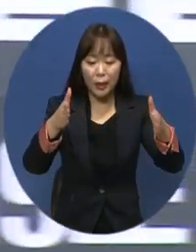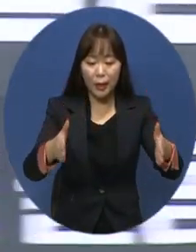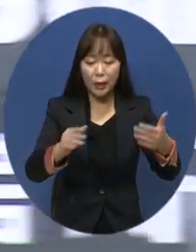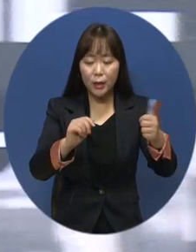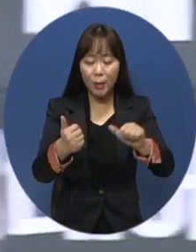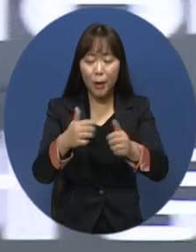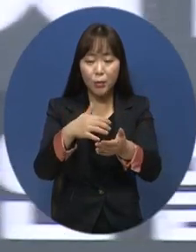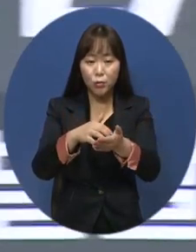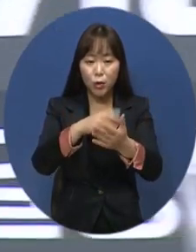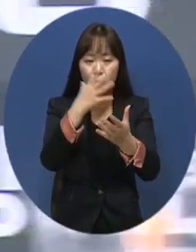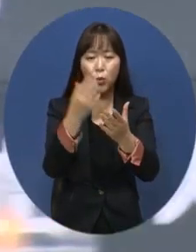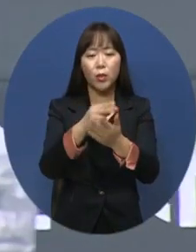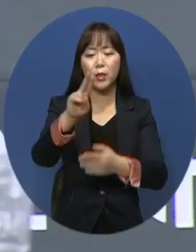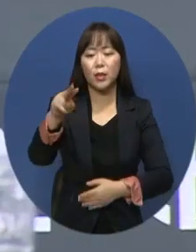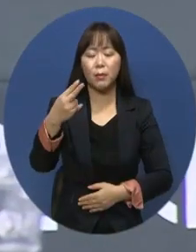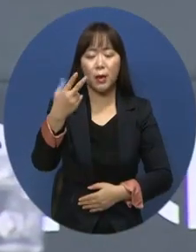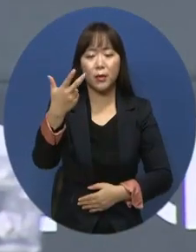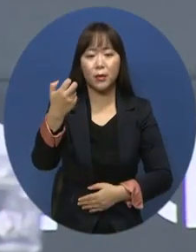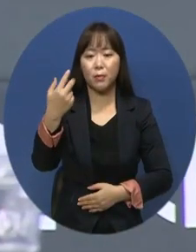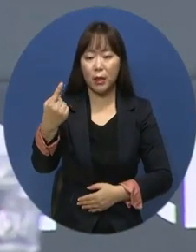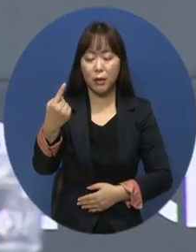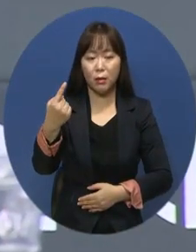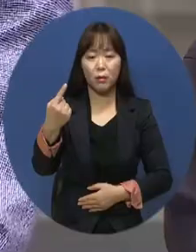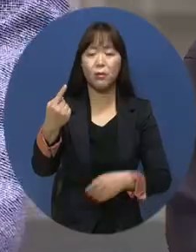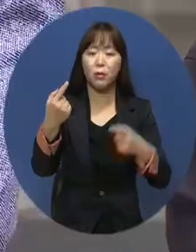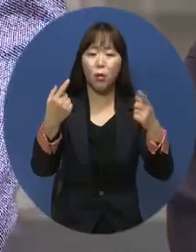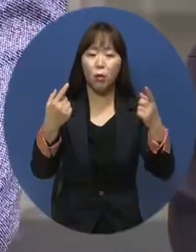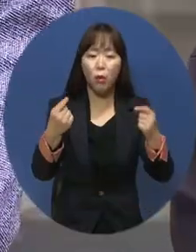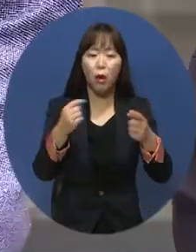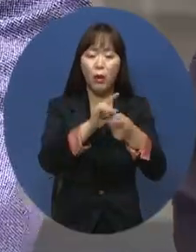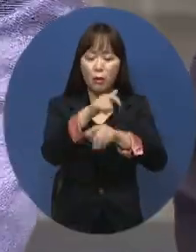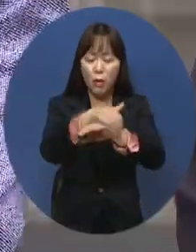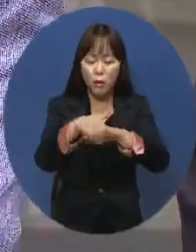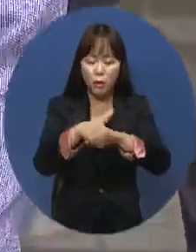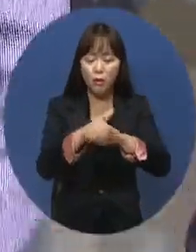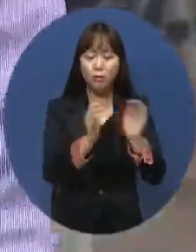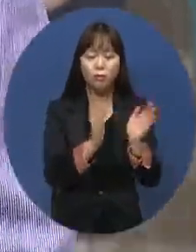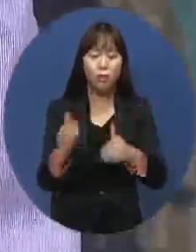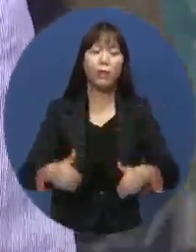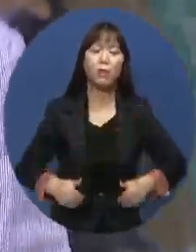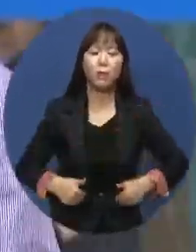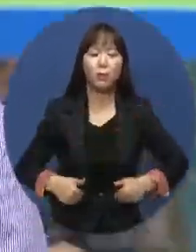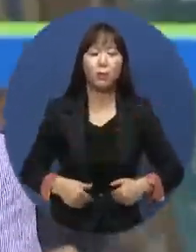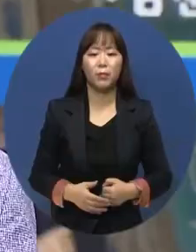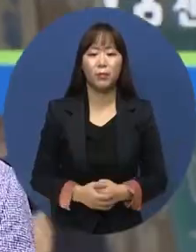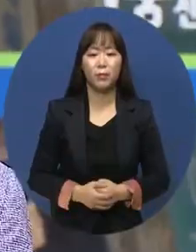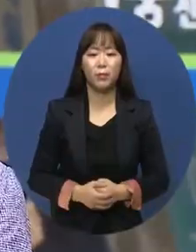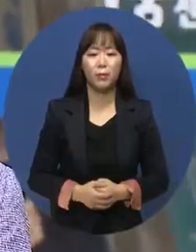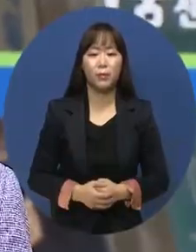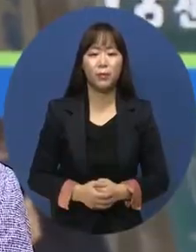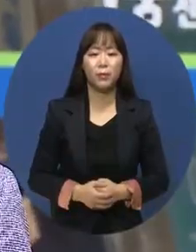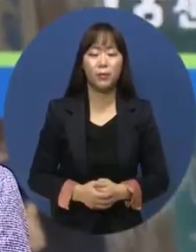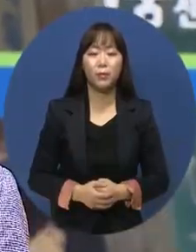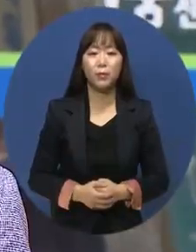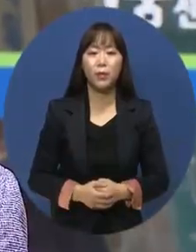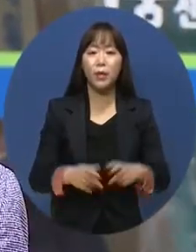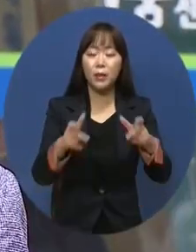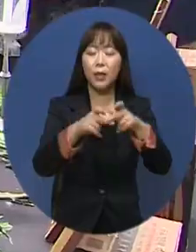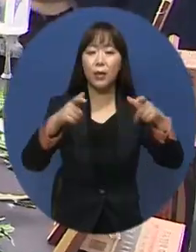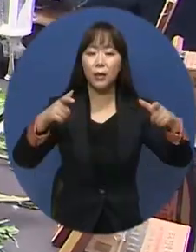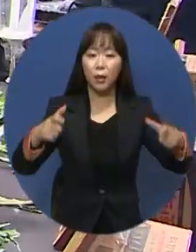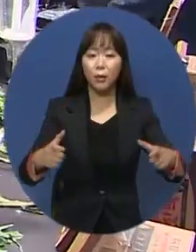건수가 총 271건에 달하는 등 대책 마련이 시급한 상황입니다. 이날